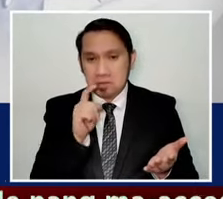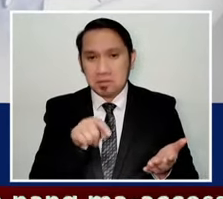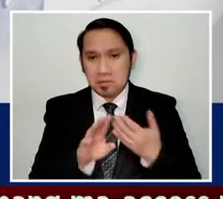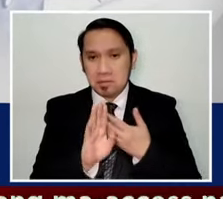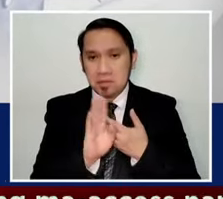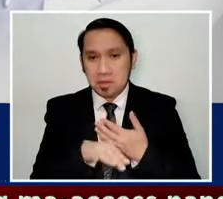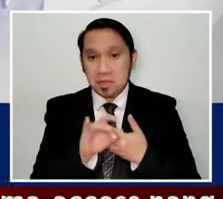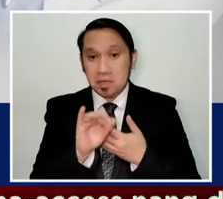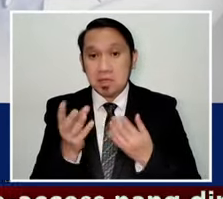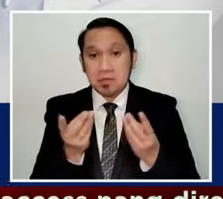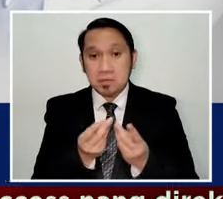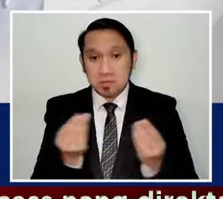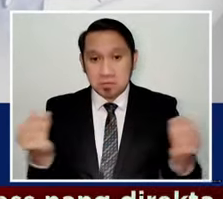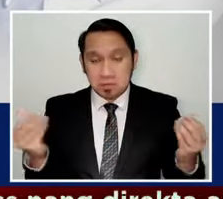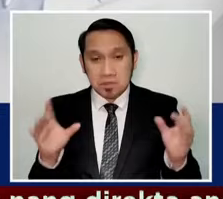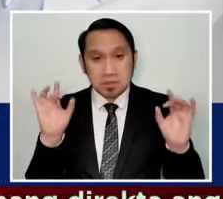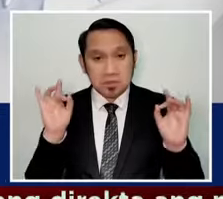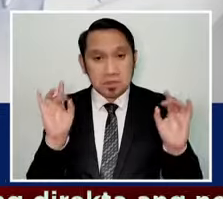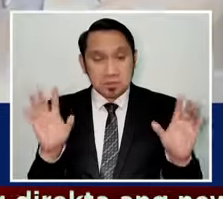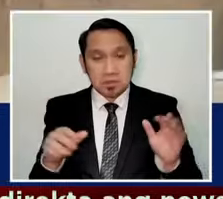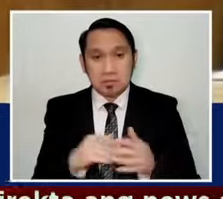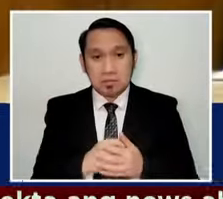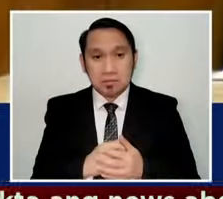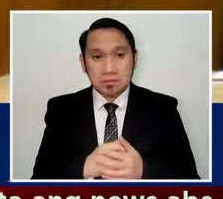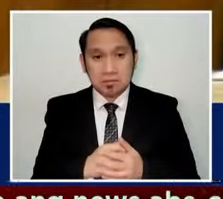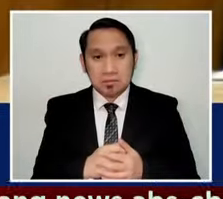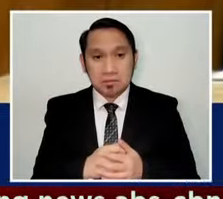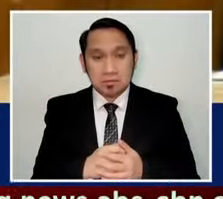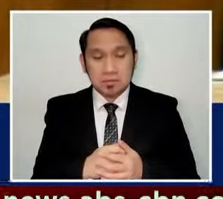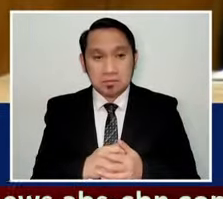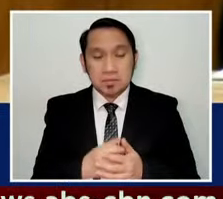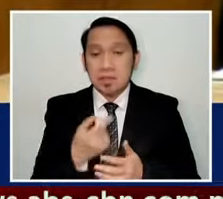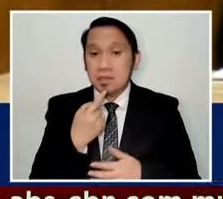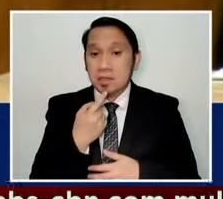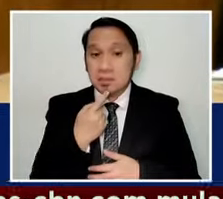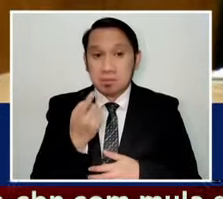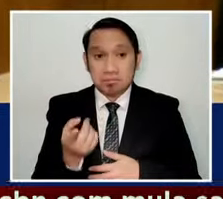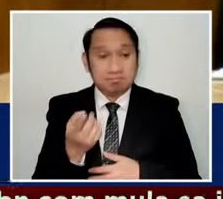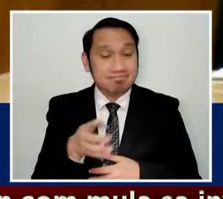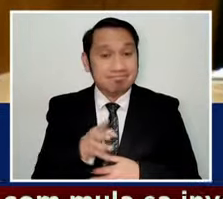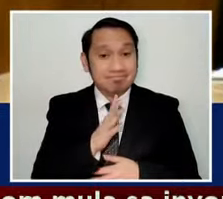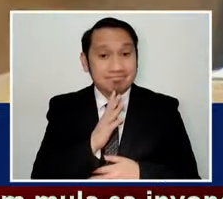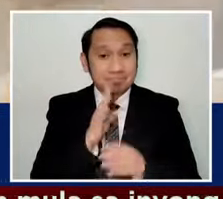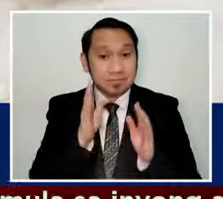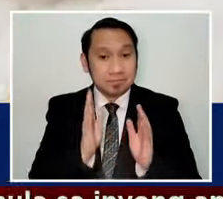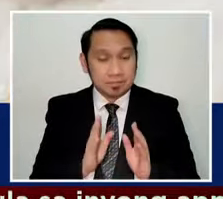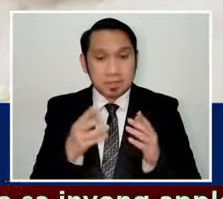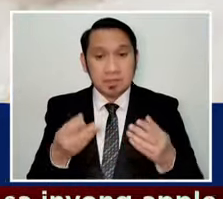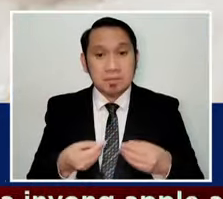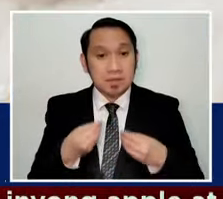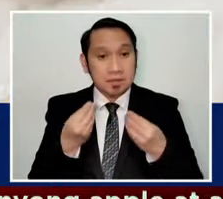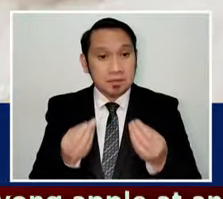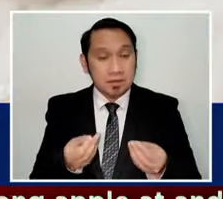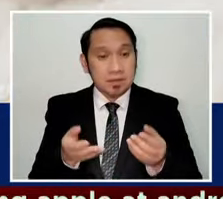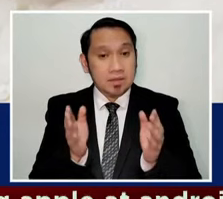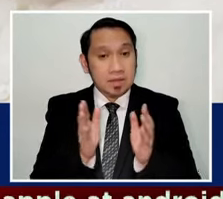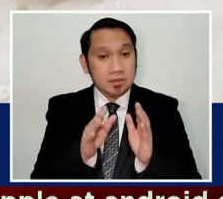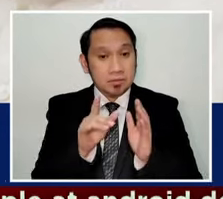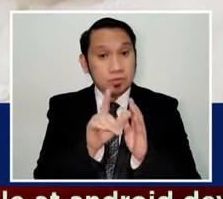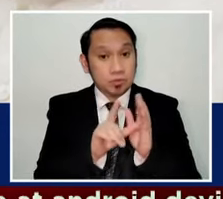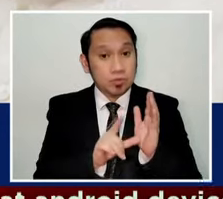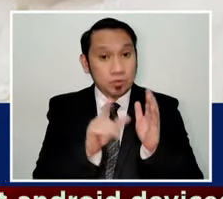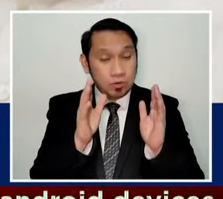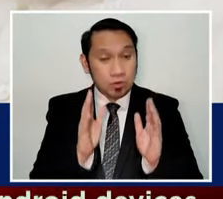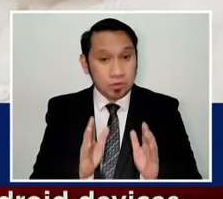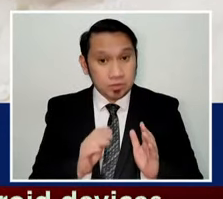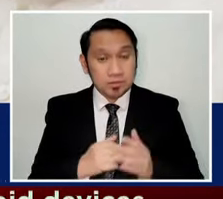masolusyonan na ang banta na hindi naman niya dinetalye. Kanina sinabi ni Speaker Romualdez na pinagbigyan niya ang hiling ng abogado ni Congressman